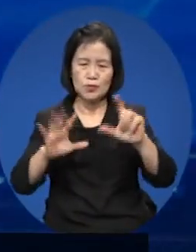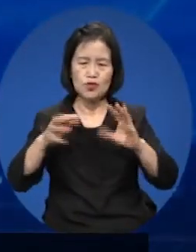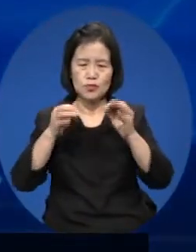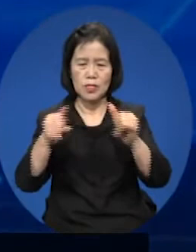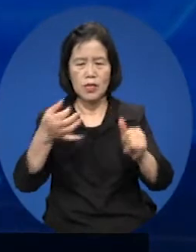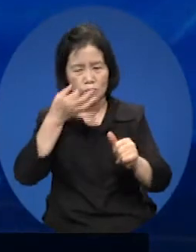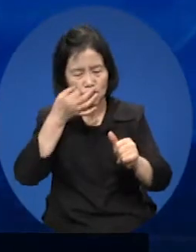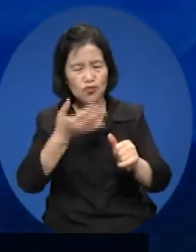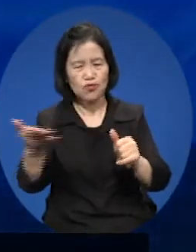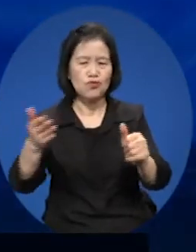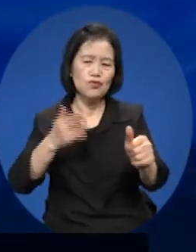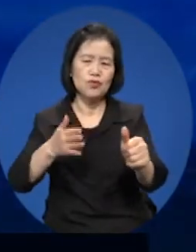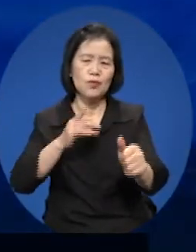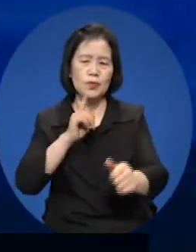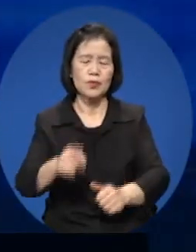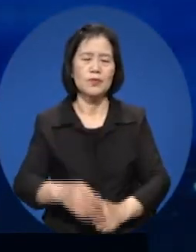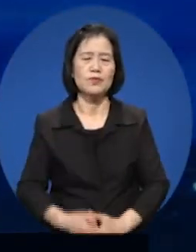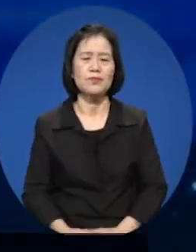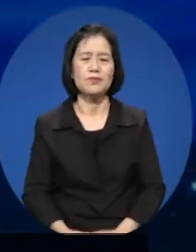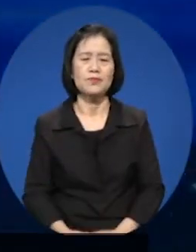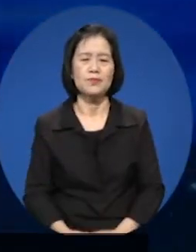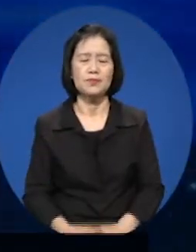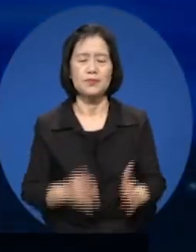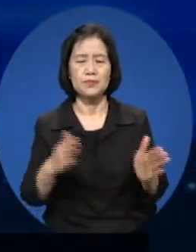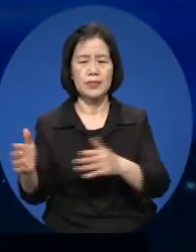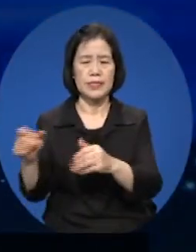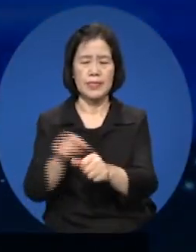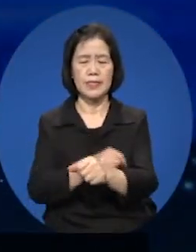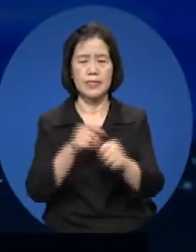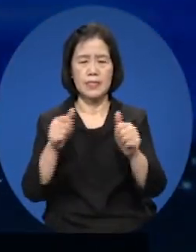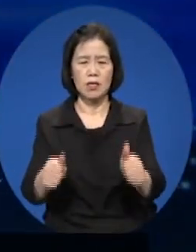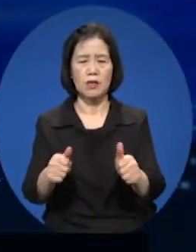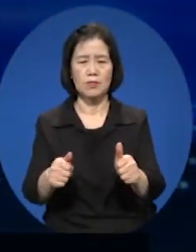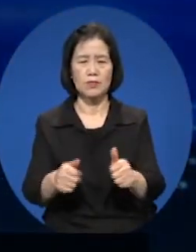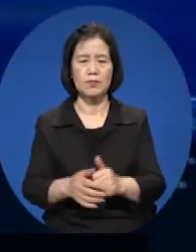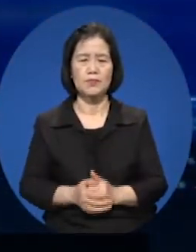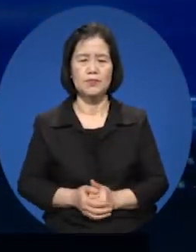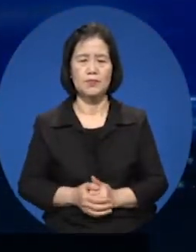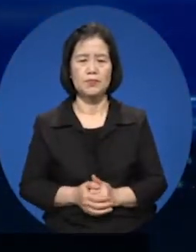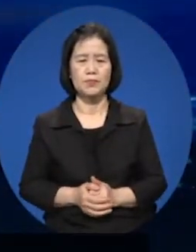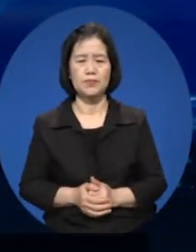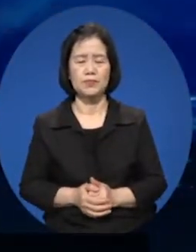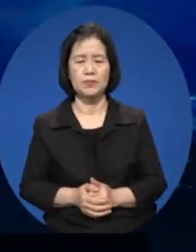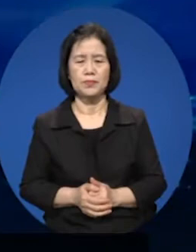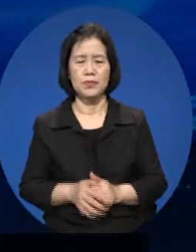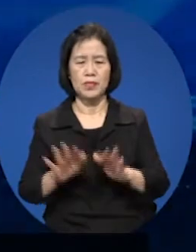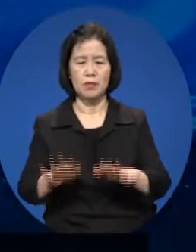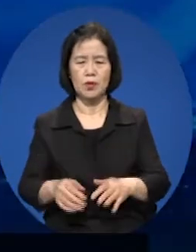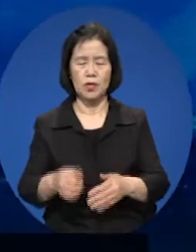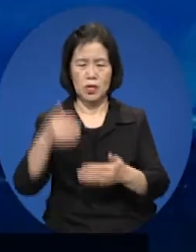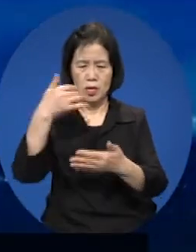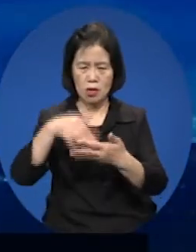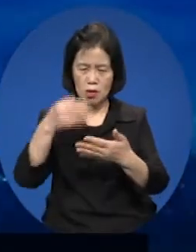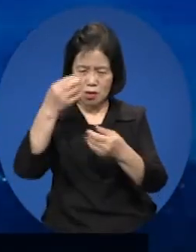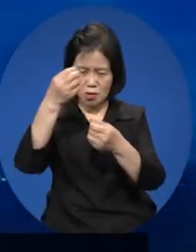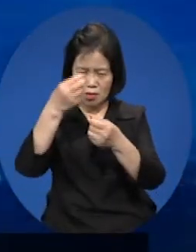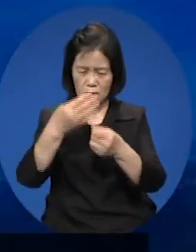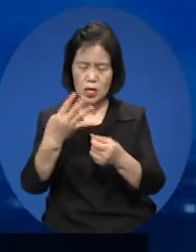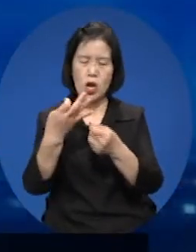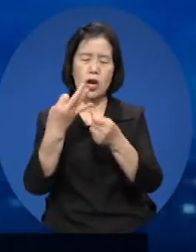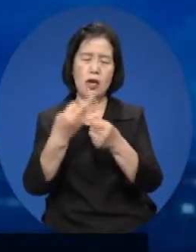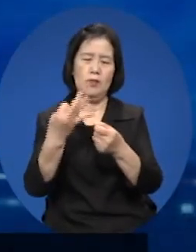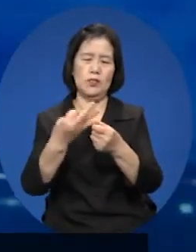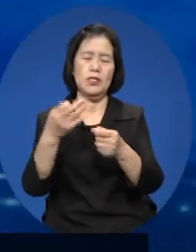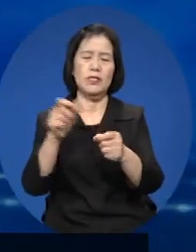보여라 라고 주문을 하셨습니다 자 그리고 특검 저희가 조사를 해봤더니 이번이 역대 14번째 특검이 될